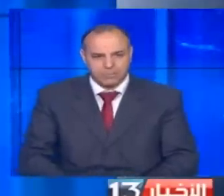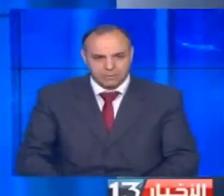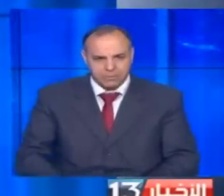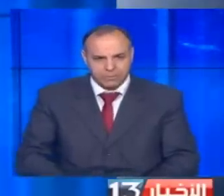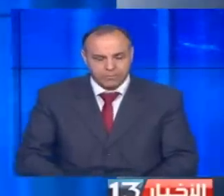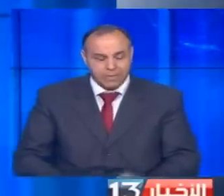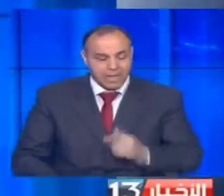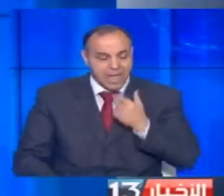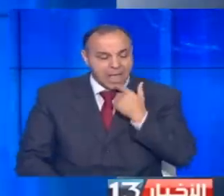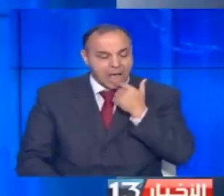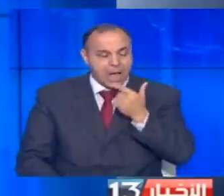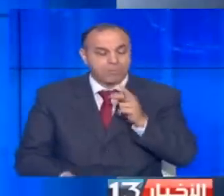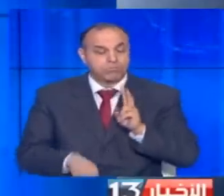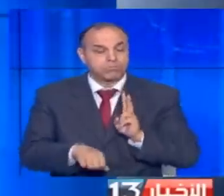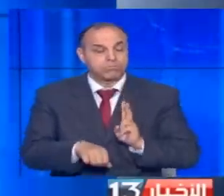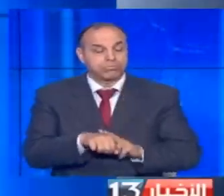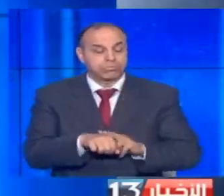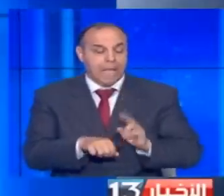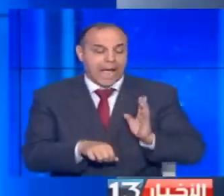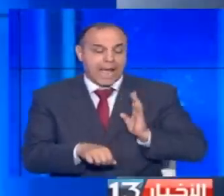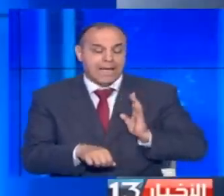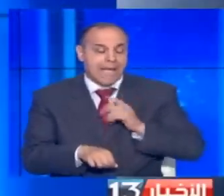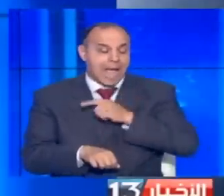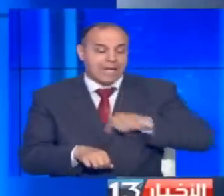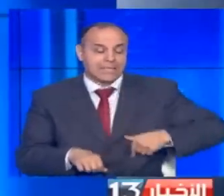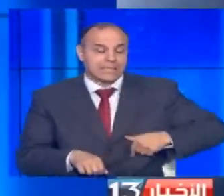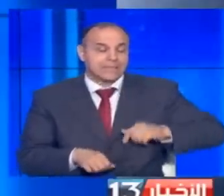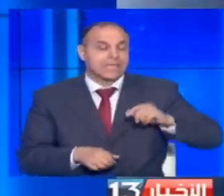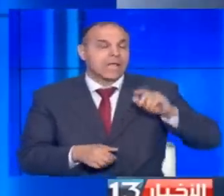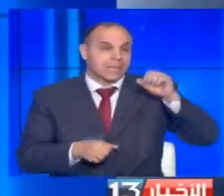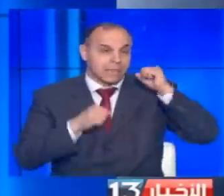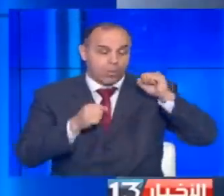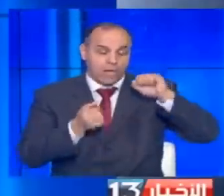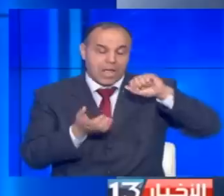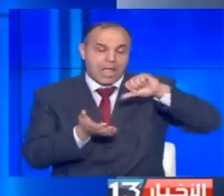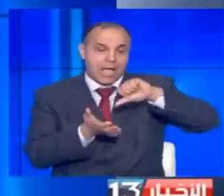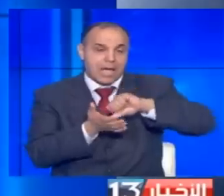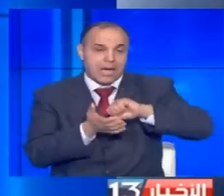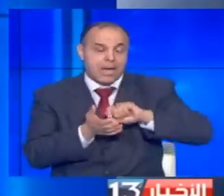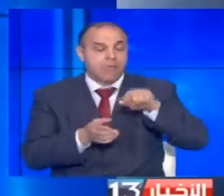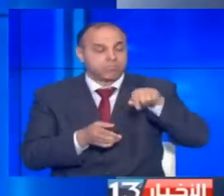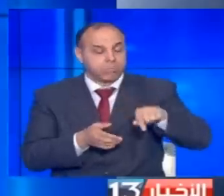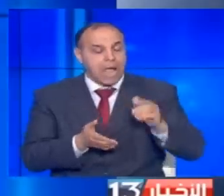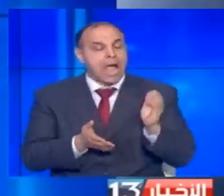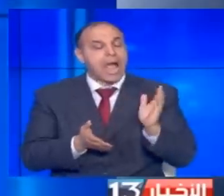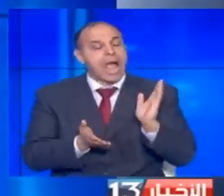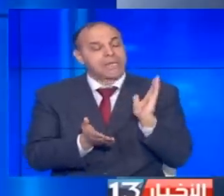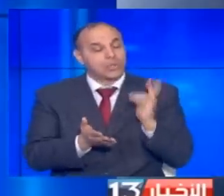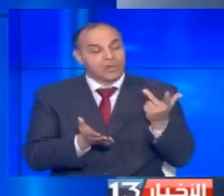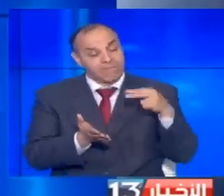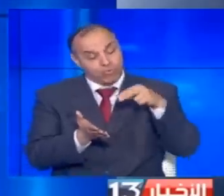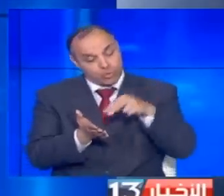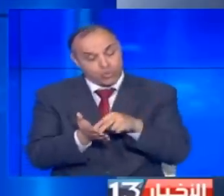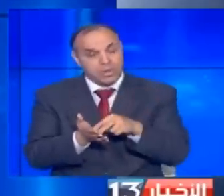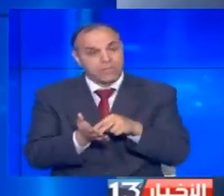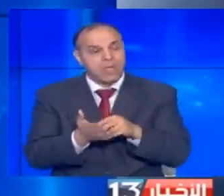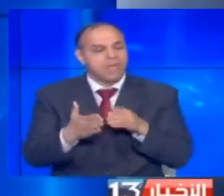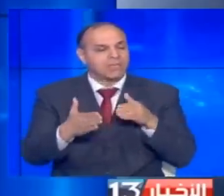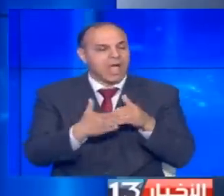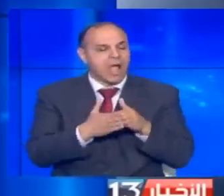اعلن قائد الحرس الثوري الايراني اليوم ان ايران ستبقى على وجودها العسكري في سوريا في تحد